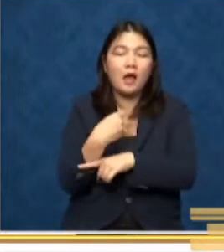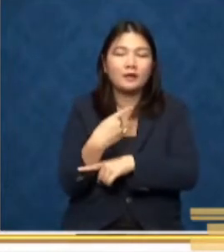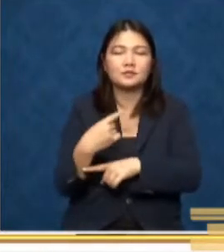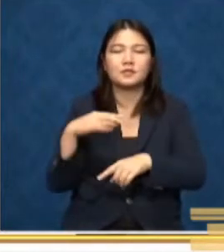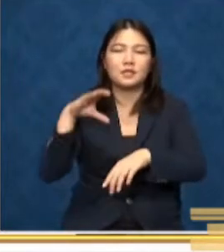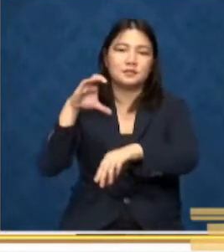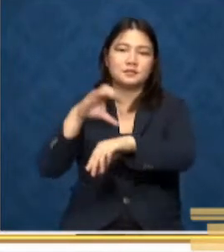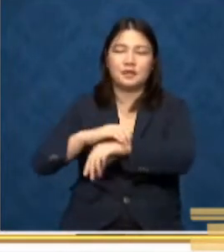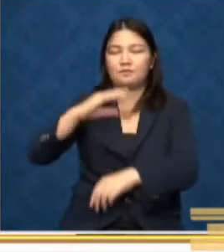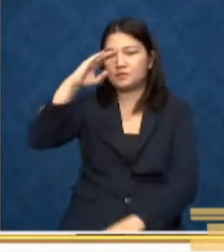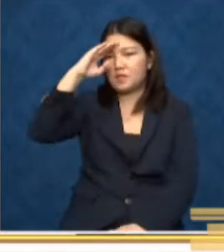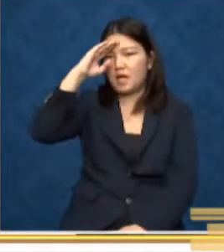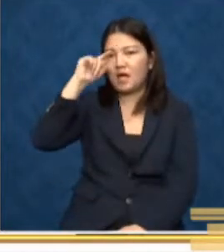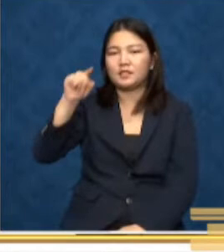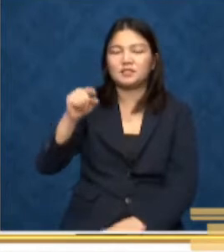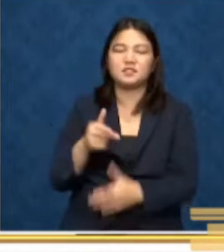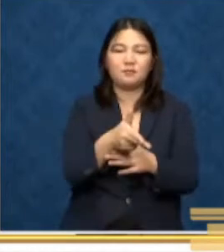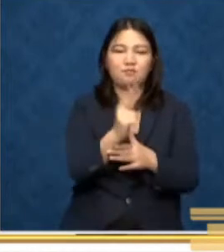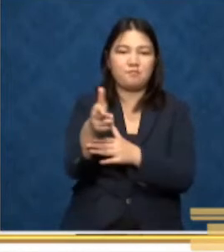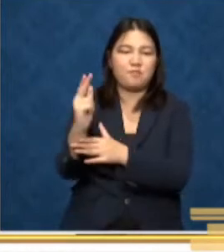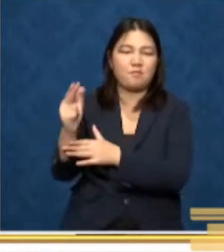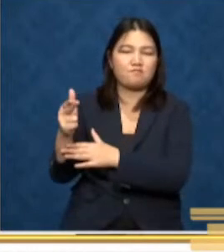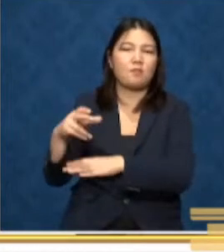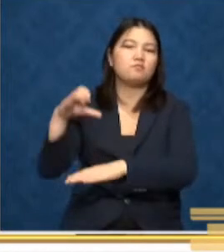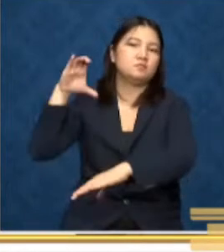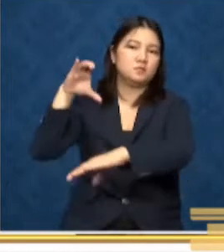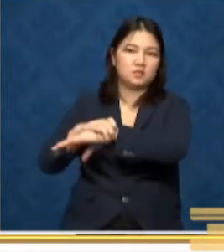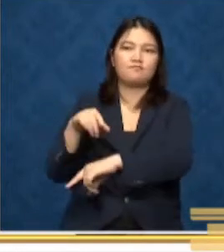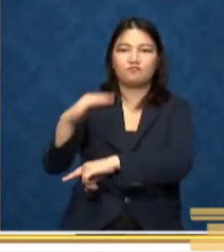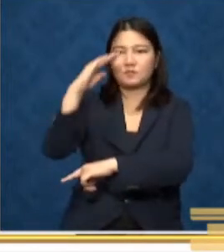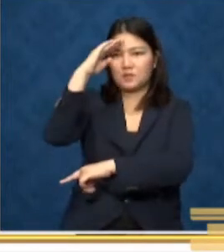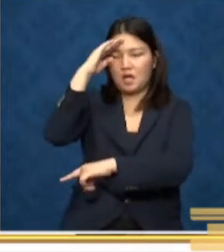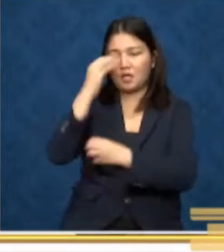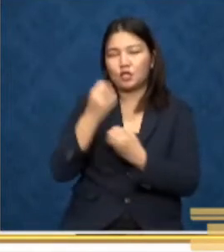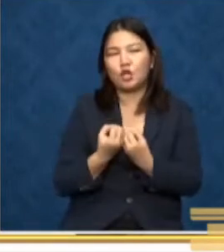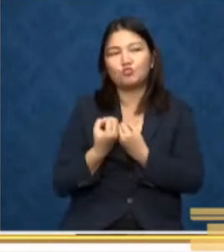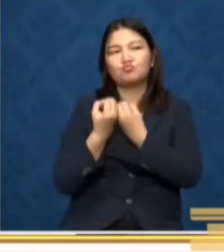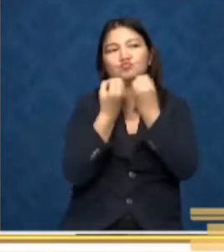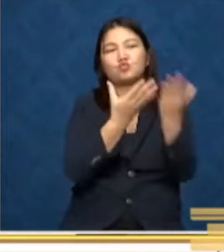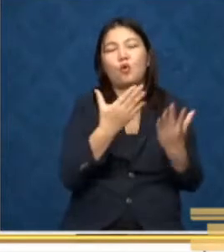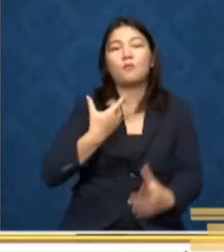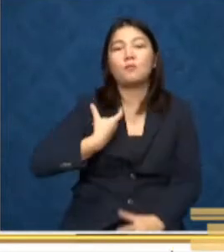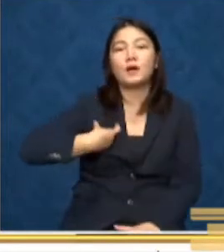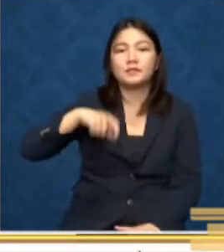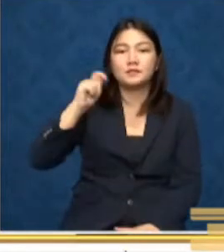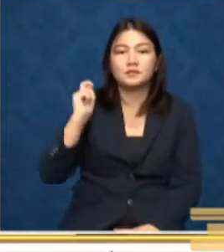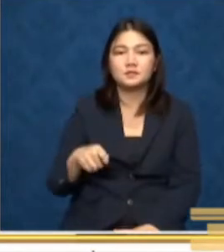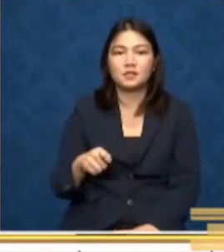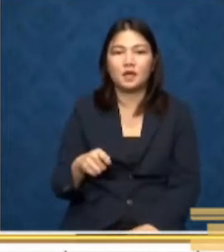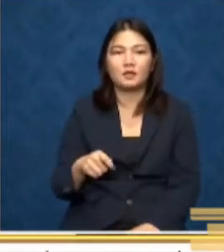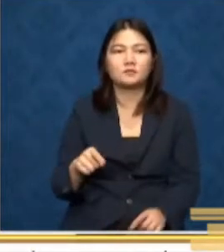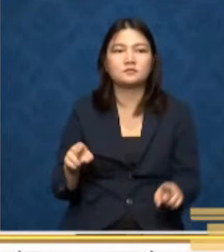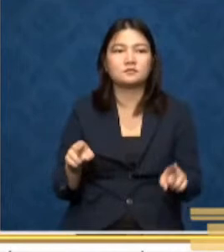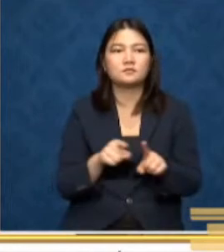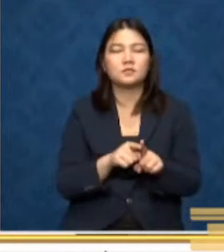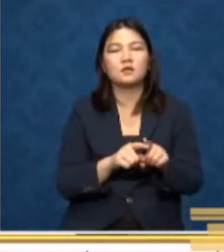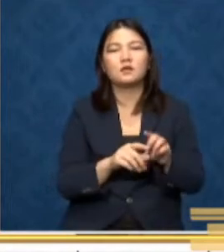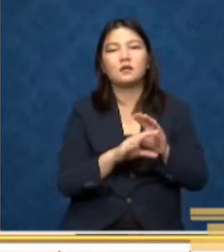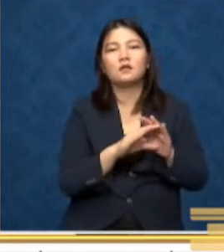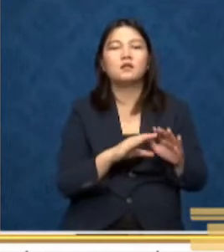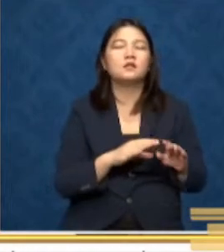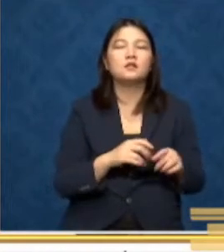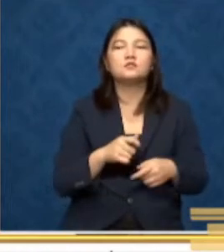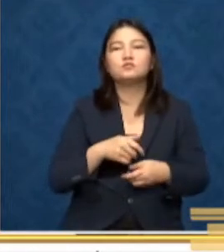ทหารนาวิกโยธินแล้วก็นำมาขึ้นศาลและก็เหตุการณ์ก็ละลายหายไป